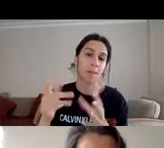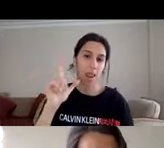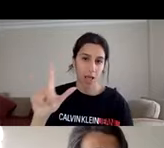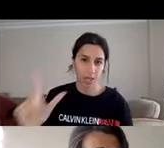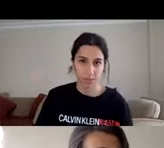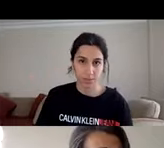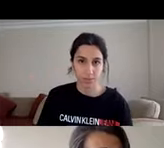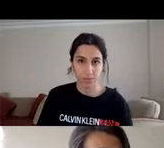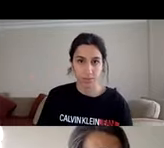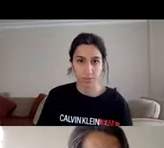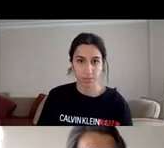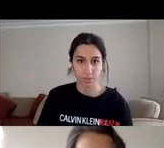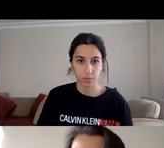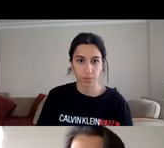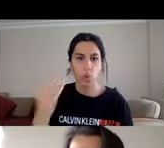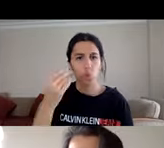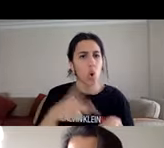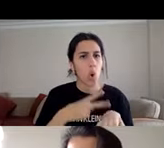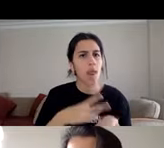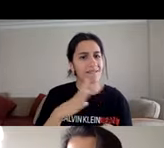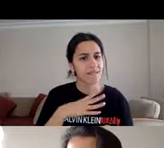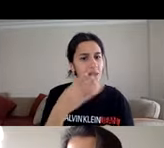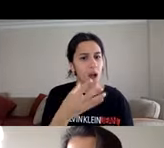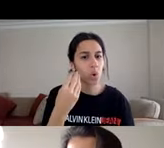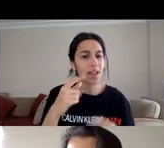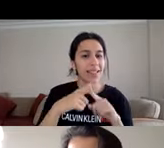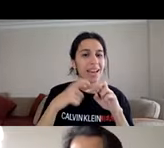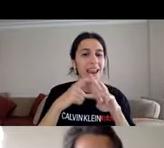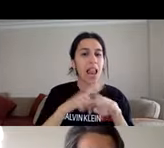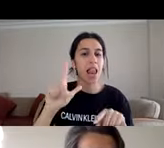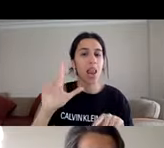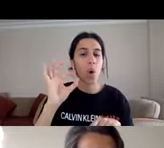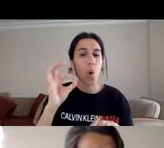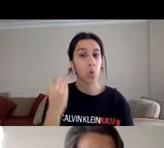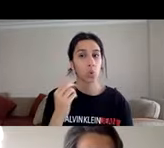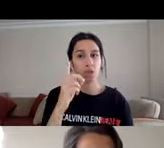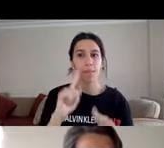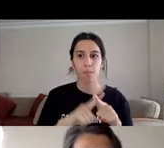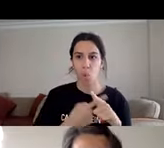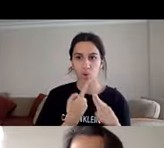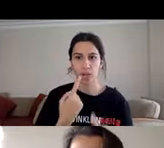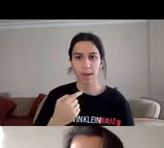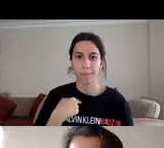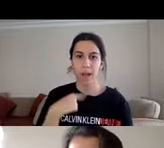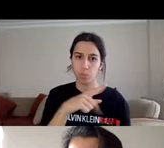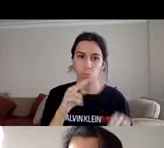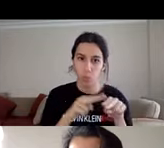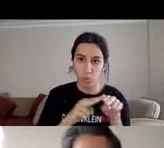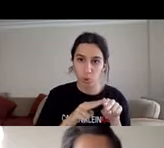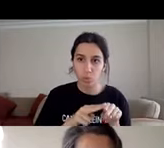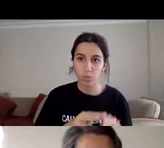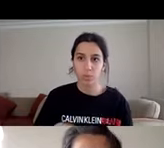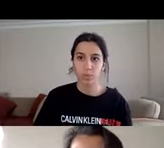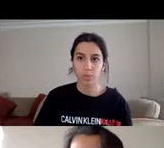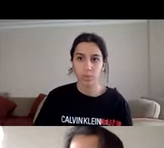Güzel örnekler de var. Mesela Trello çok ünlü bir proje yönetim aracıdır. Bizler de kullanıyoruz. Trello'da çok sayıda proje